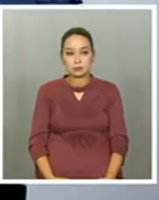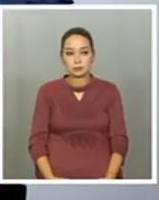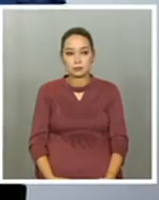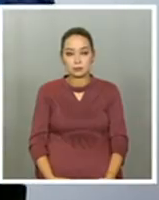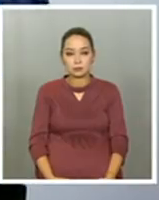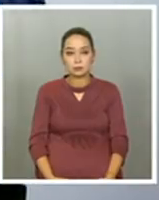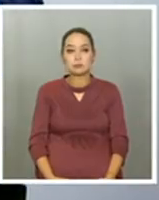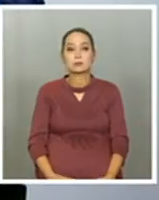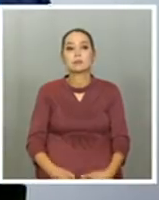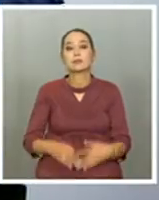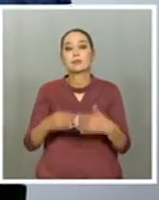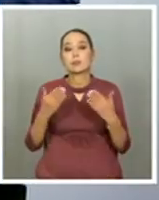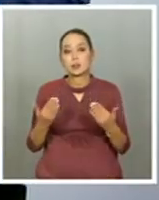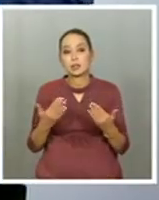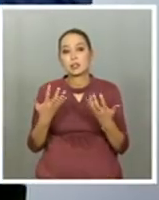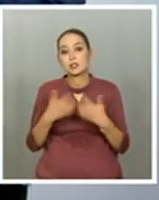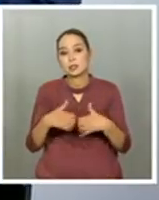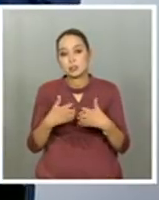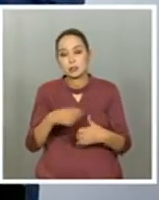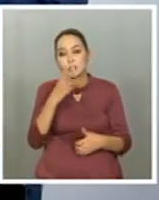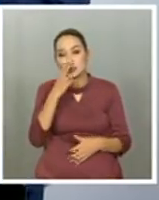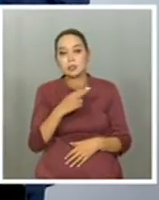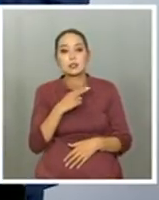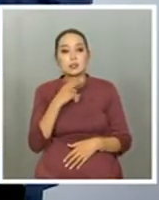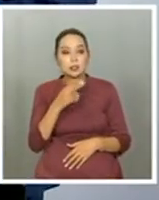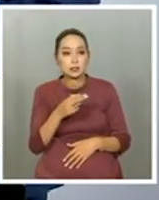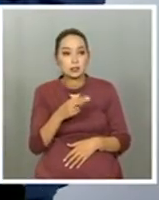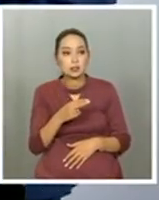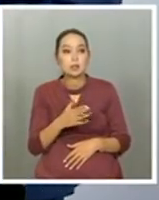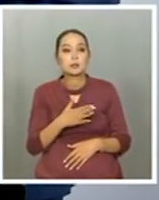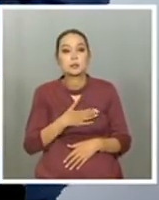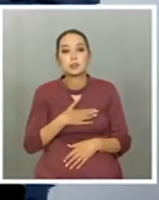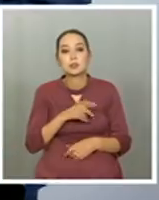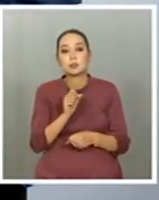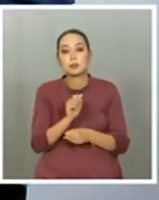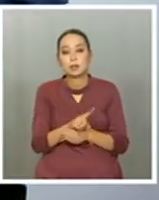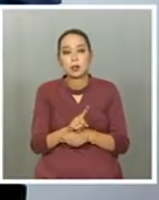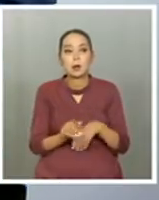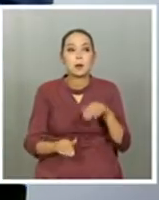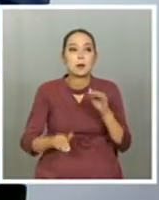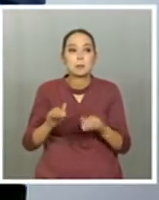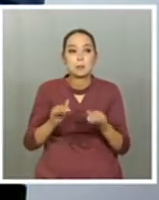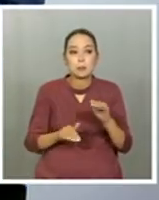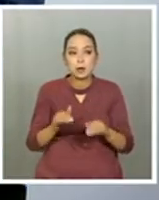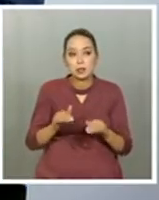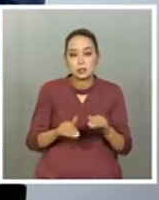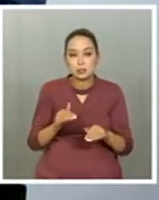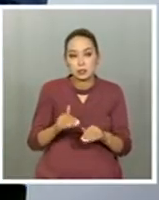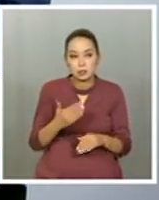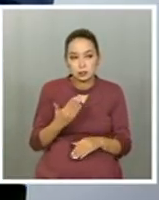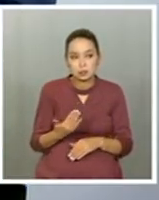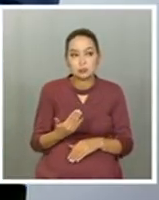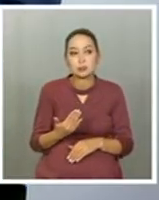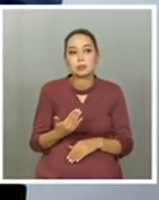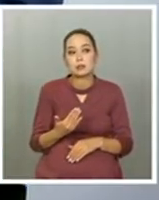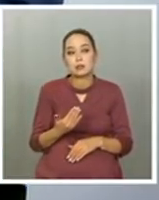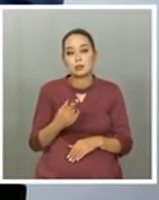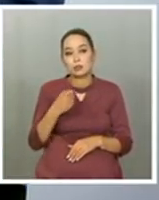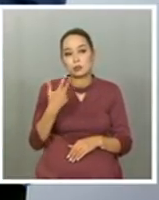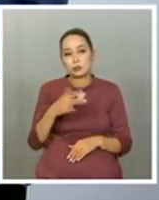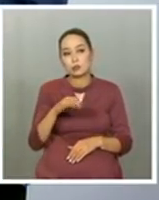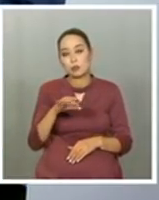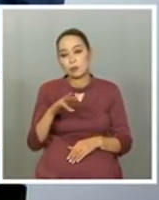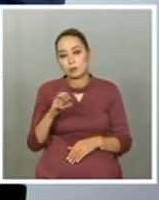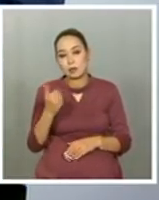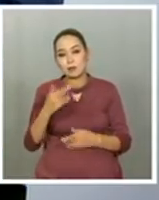Енді есебіміздің шешуіне назар аударайық. Бізде берілген масса 1 130 тонна. Оны халықаралық бірліктер